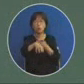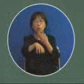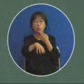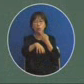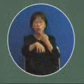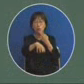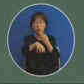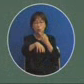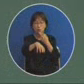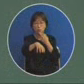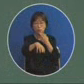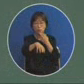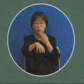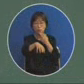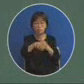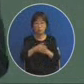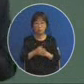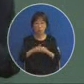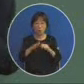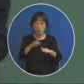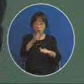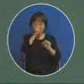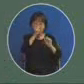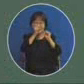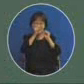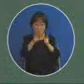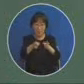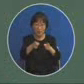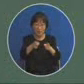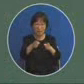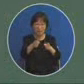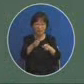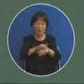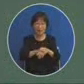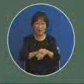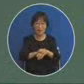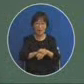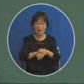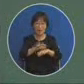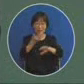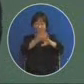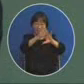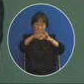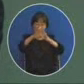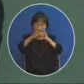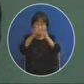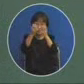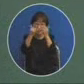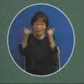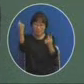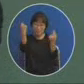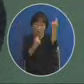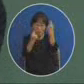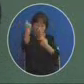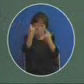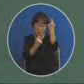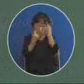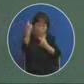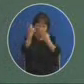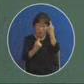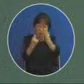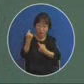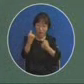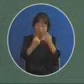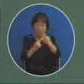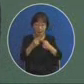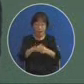so. 절호의 기회요 마지막 기회입니다. 저런 중요한 다민족들이 우리에 왔을 때는 진짜 사는 걸로 각인돼서 가야